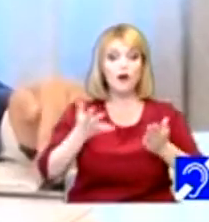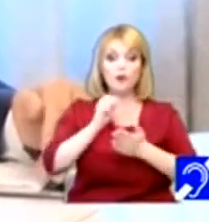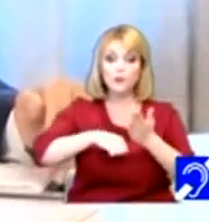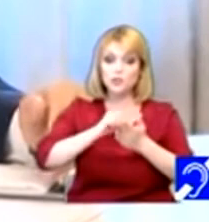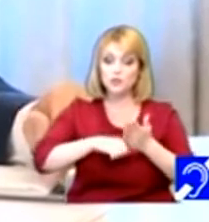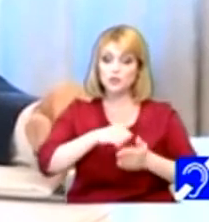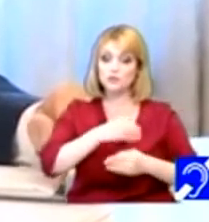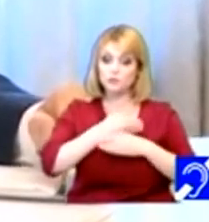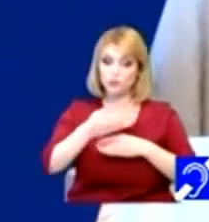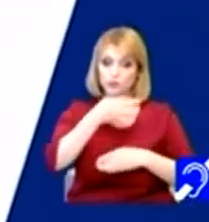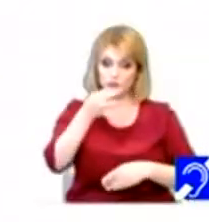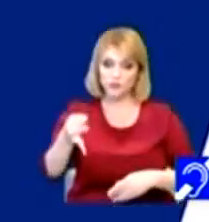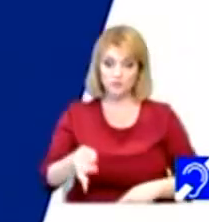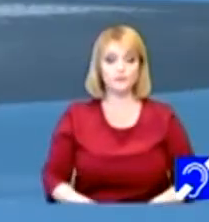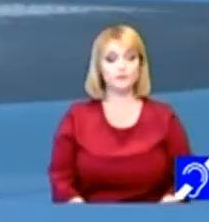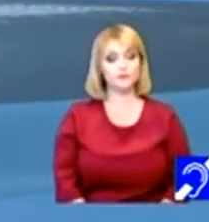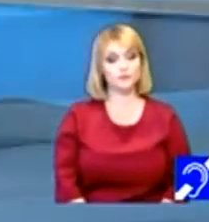târziu în telejurnal.